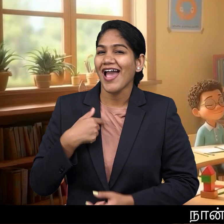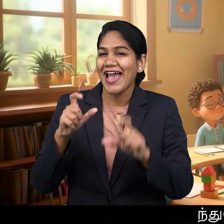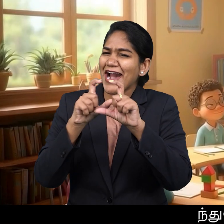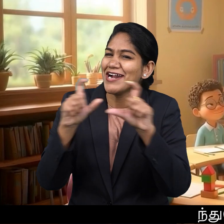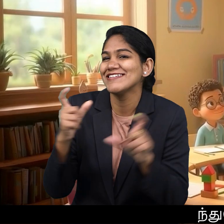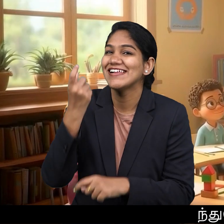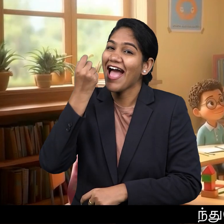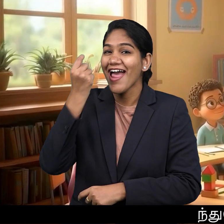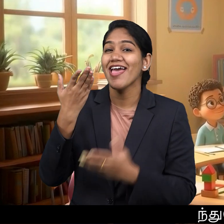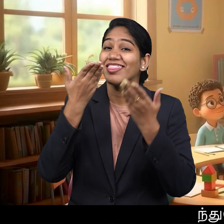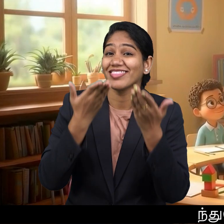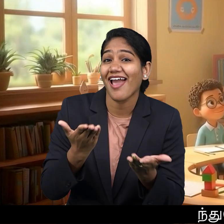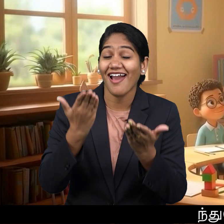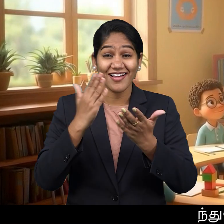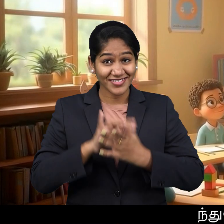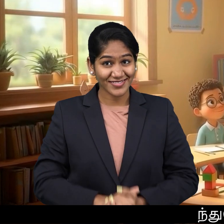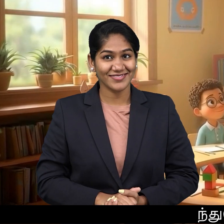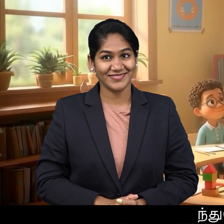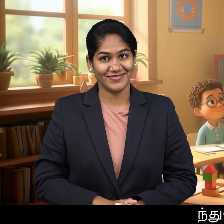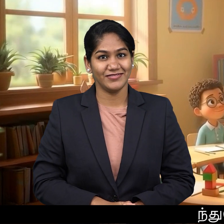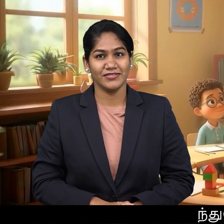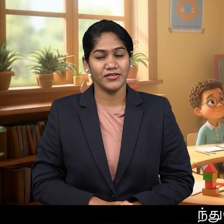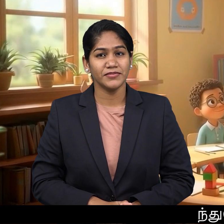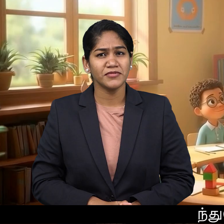சுய அறிவு மதிப்பீடு.